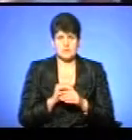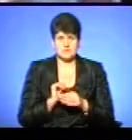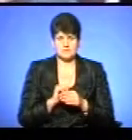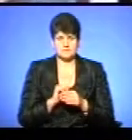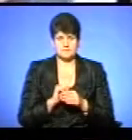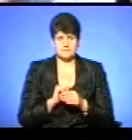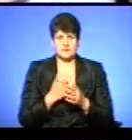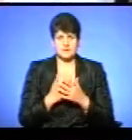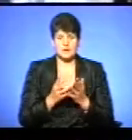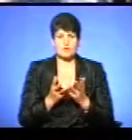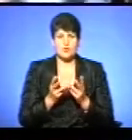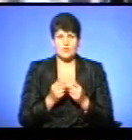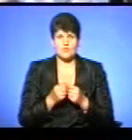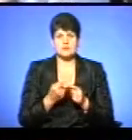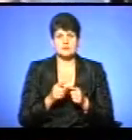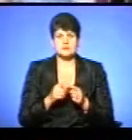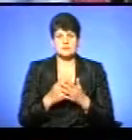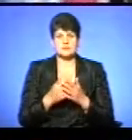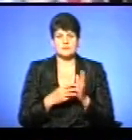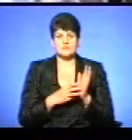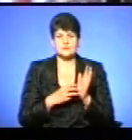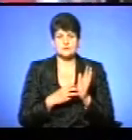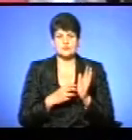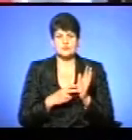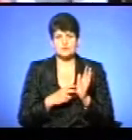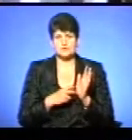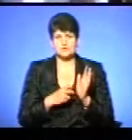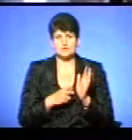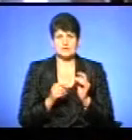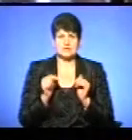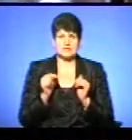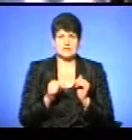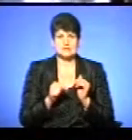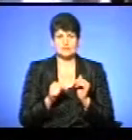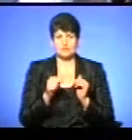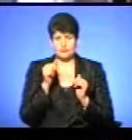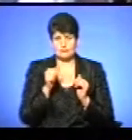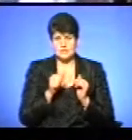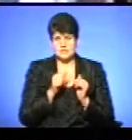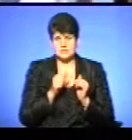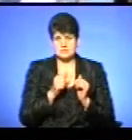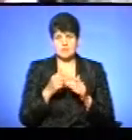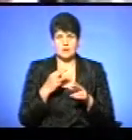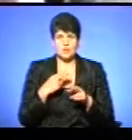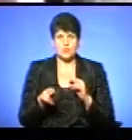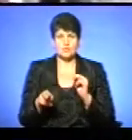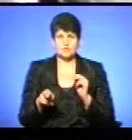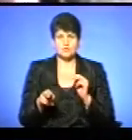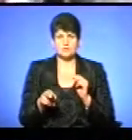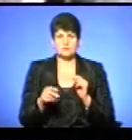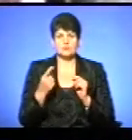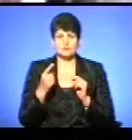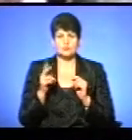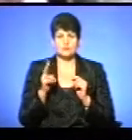Ну, так порахувати, туди коли 800-700 тисяч ми в місяць губимо. Одному тролейбі